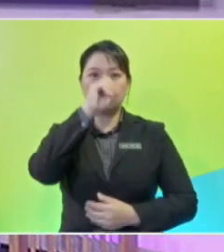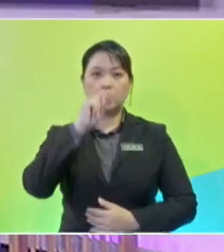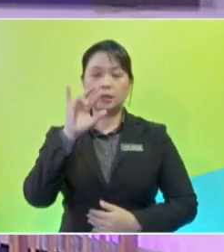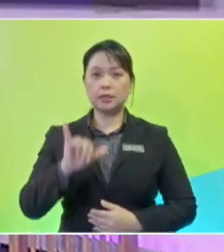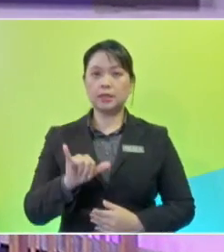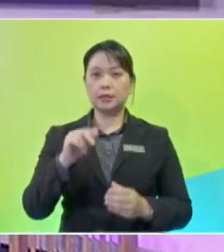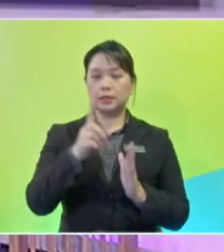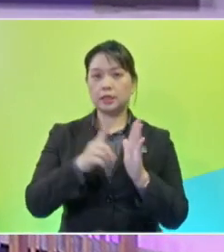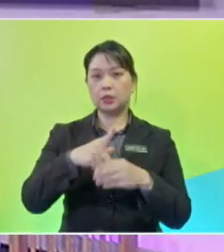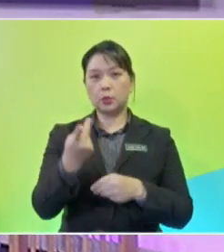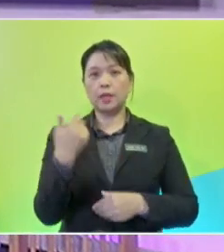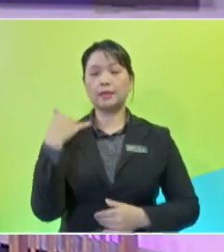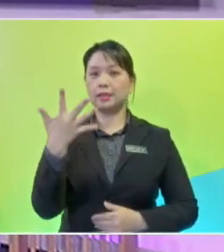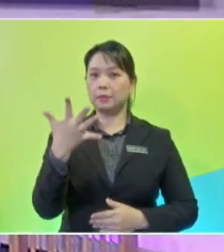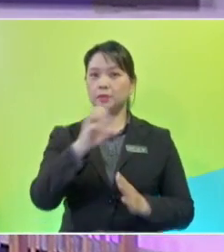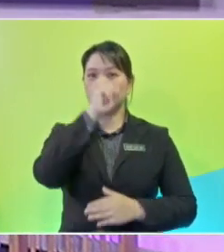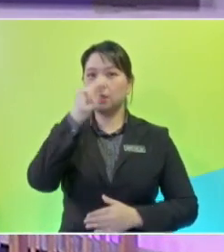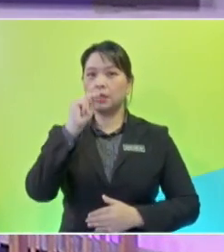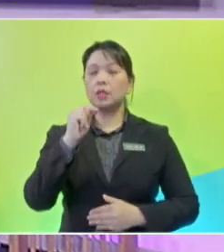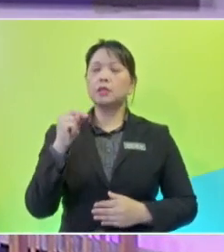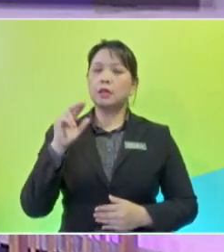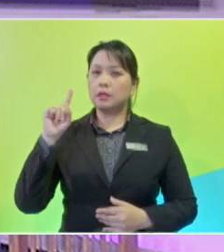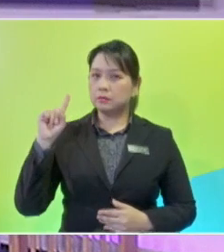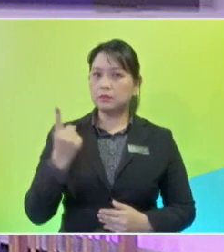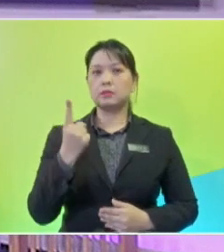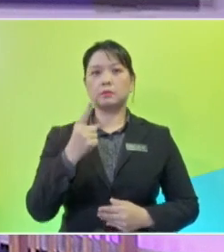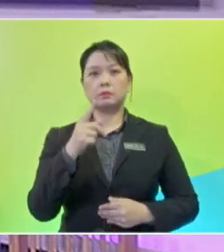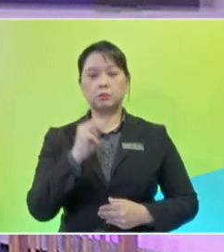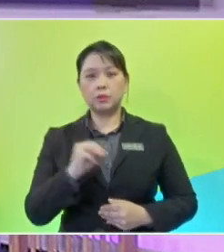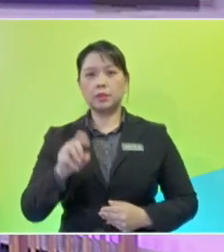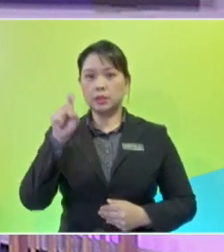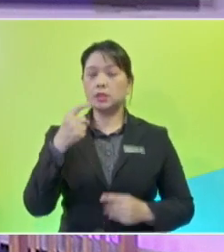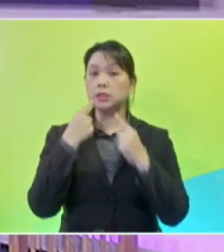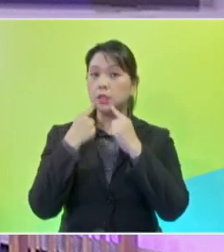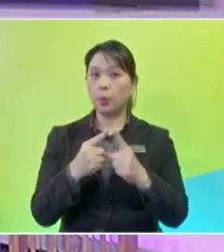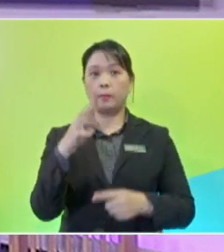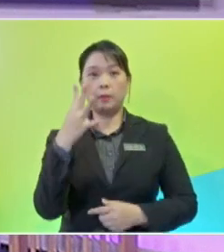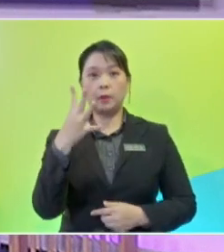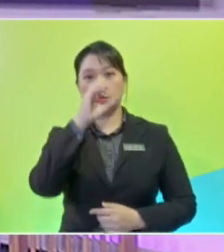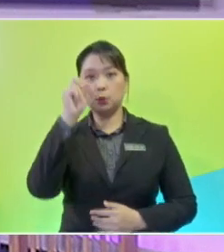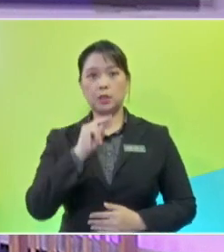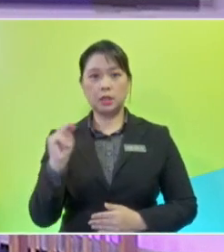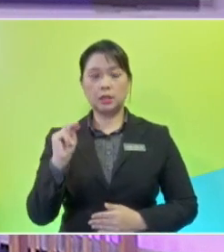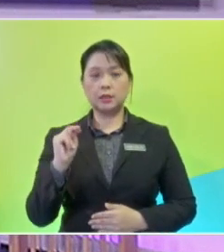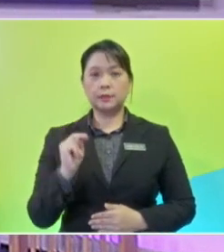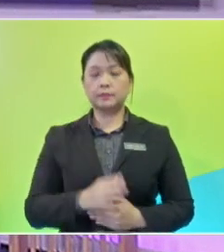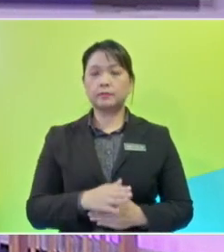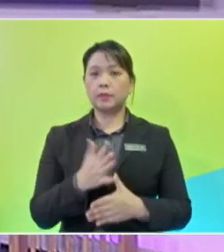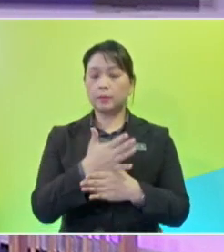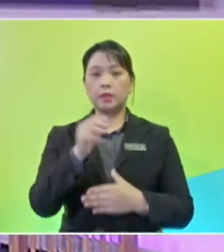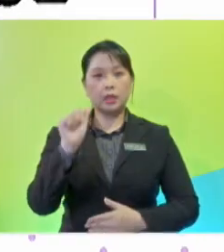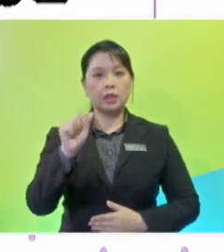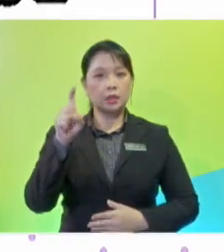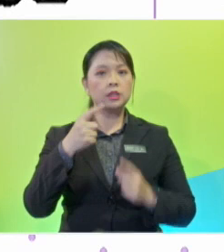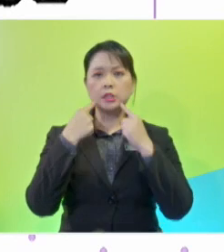yang dikeluarkan ada 15 soal dan semua pelajar perlu menjawab 14 online bagian ini belajar menjawab bagian